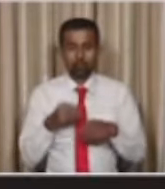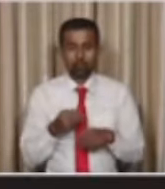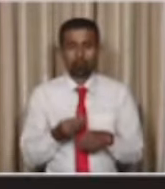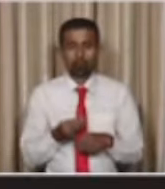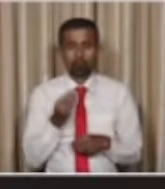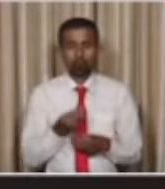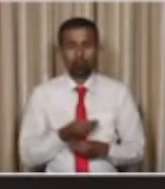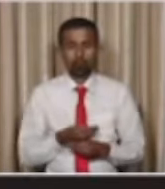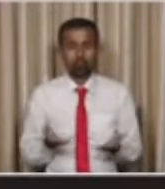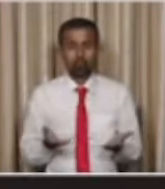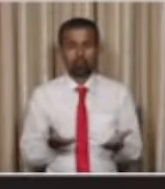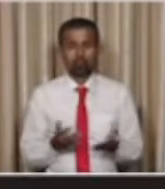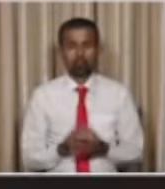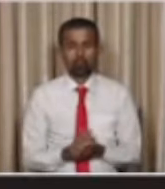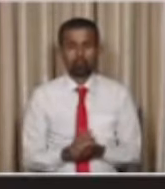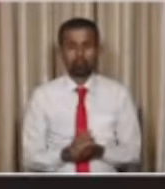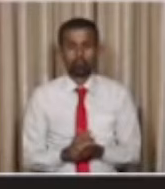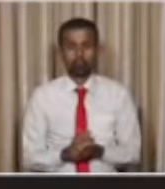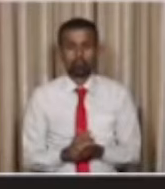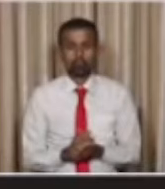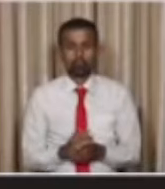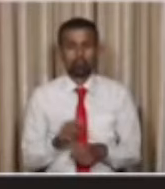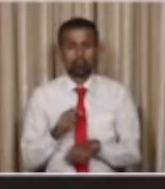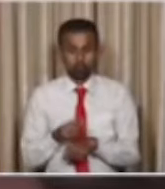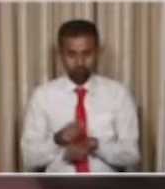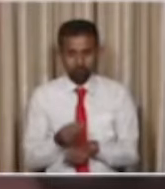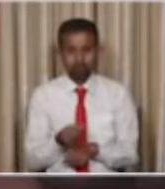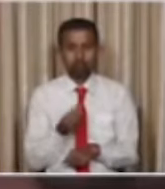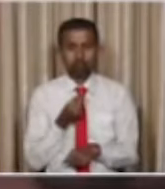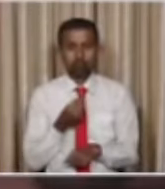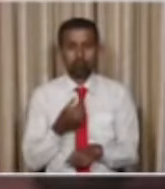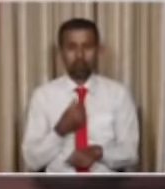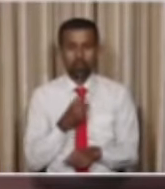කරා කියලා. අවස්ථාව දෙන්න ඔබතුමා.